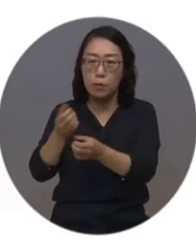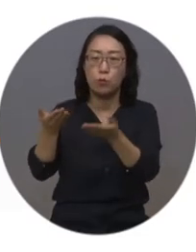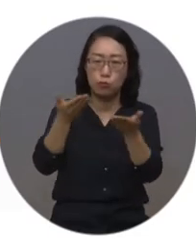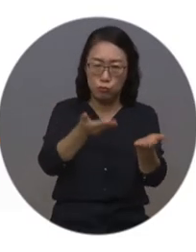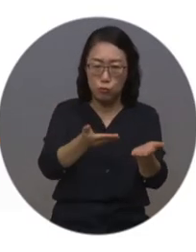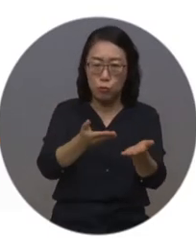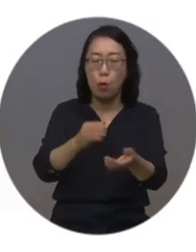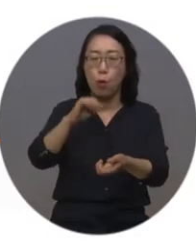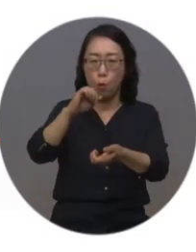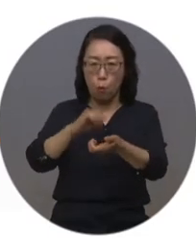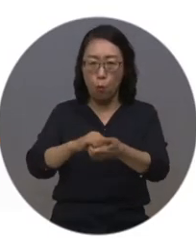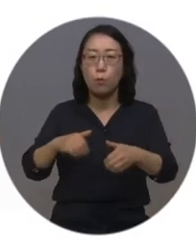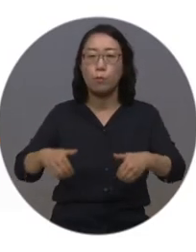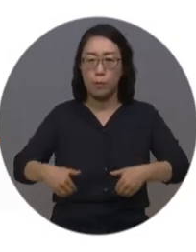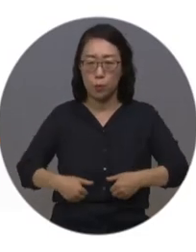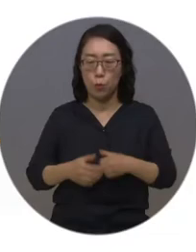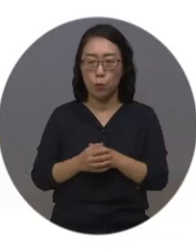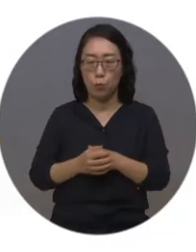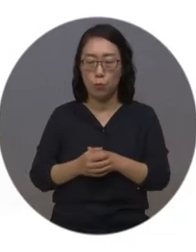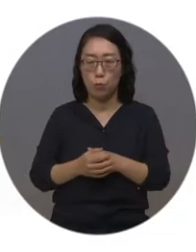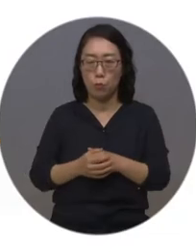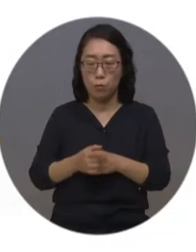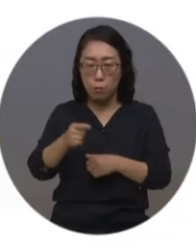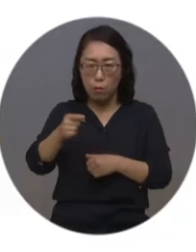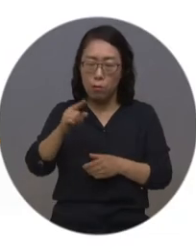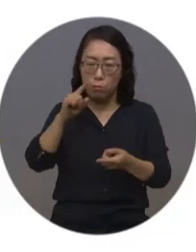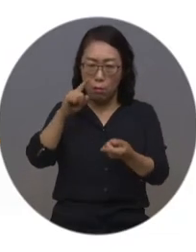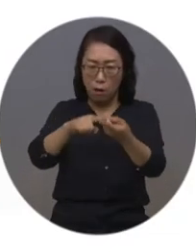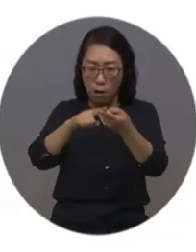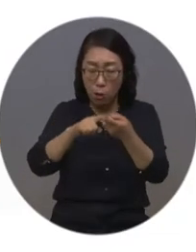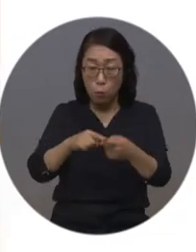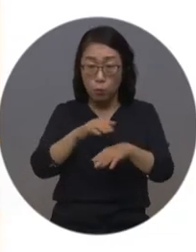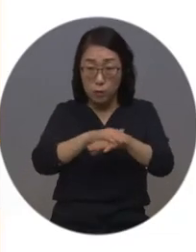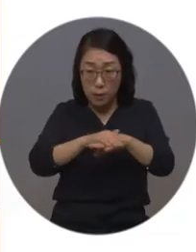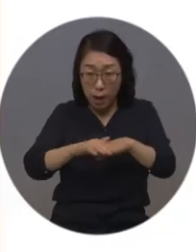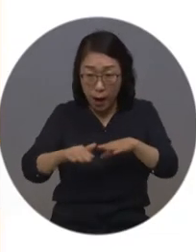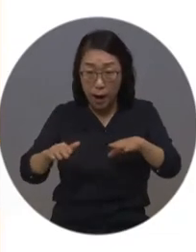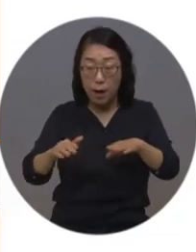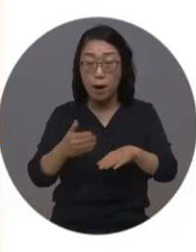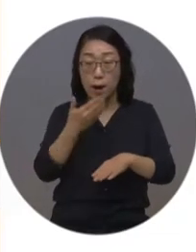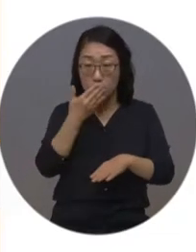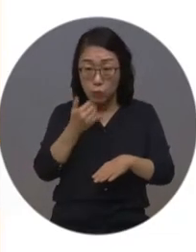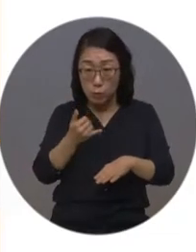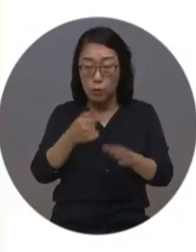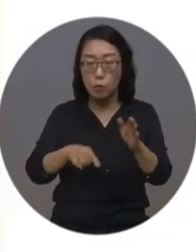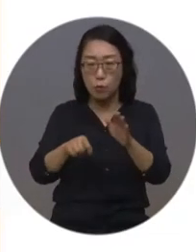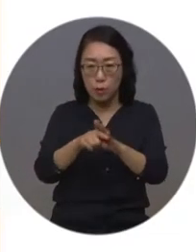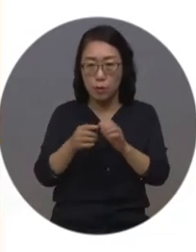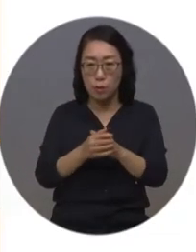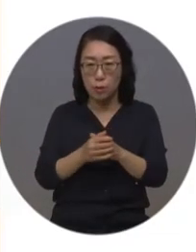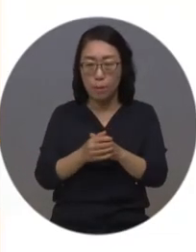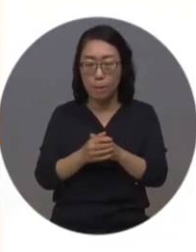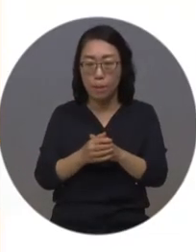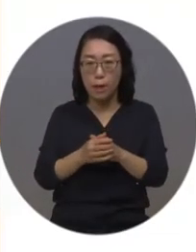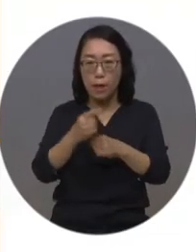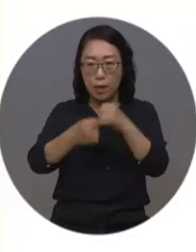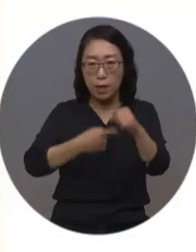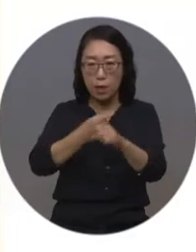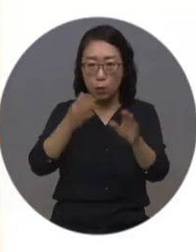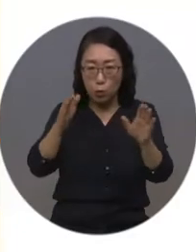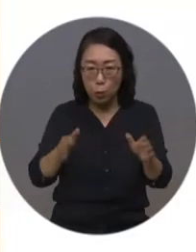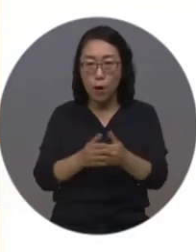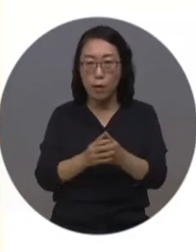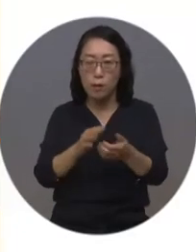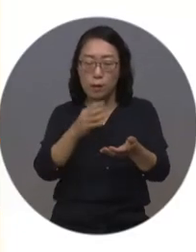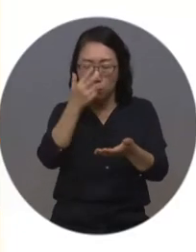규정하고 있습니다. 이후 해당 규정의 실효성을 확보하기 위해 공공기관 등은 연간 점자 문서 요구 현황